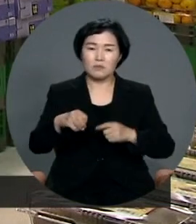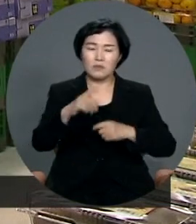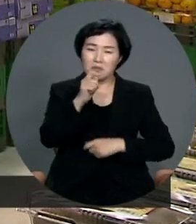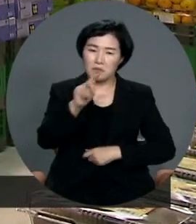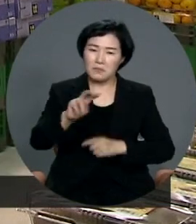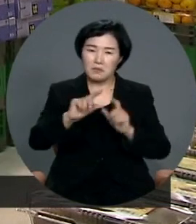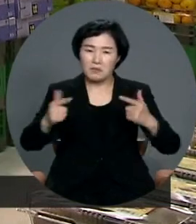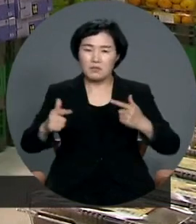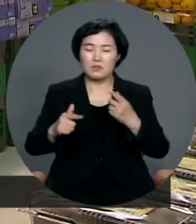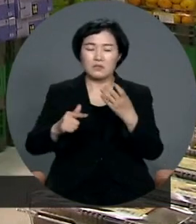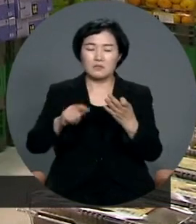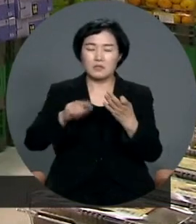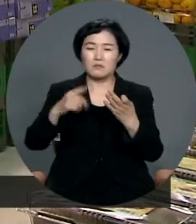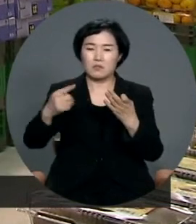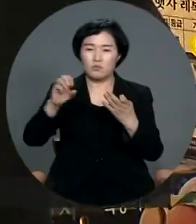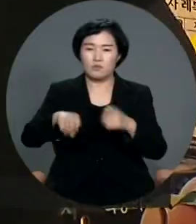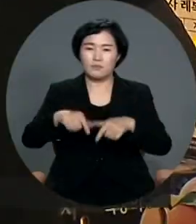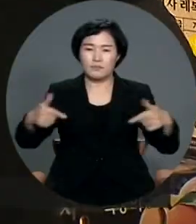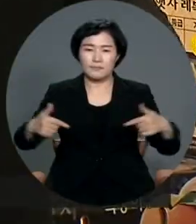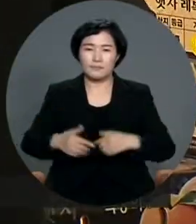13.1% 증가했습니다